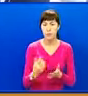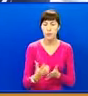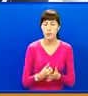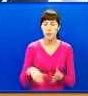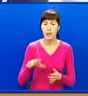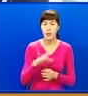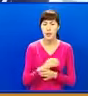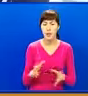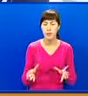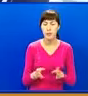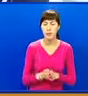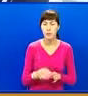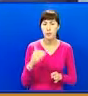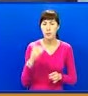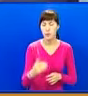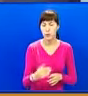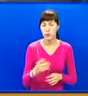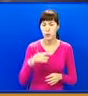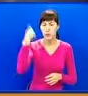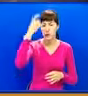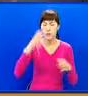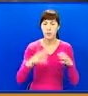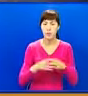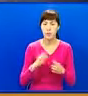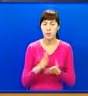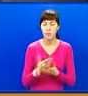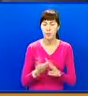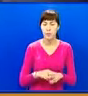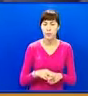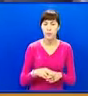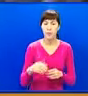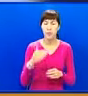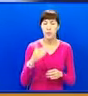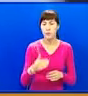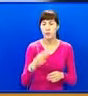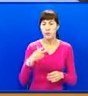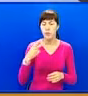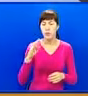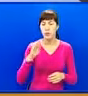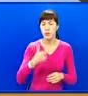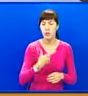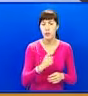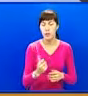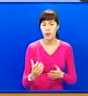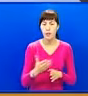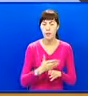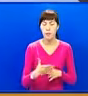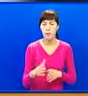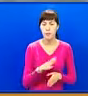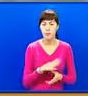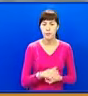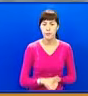Енді бәрі жабылып, сонда өз алдына дербес кооператив құрғалы отыр. Ол үшін қарамақтарына 22 мың гектар егістік жер бөлініп